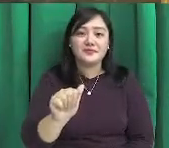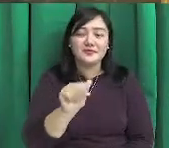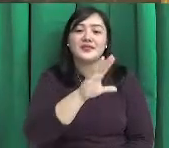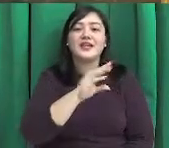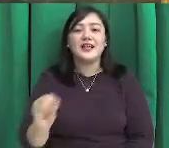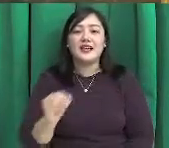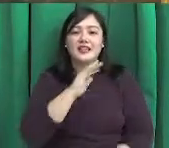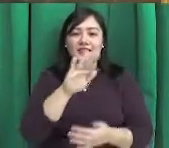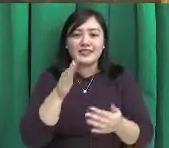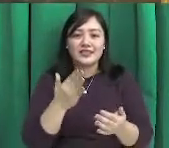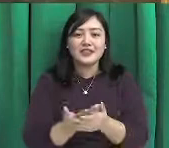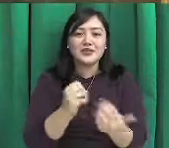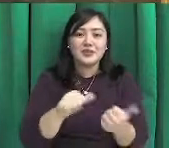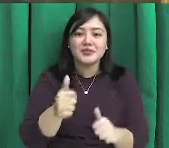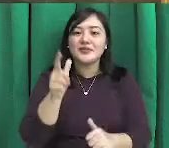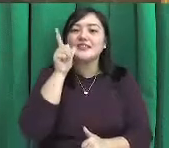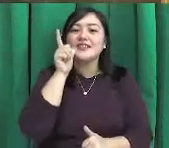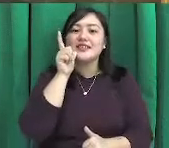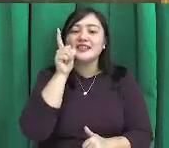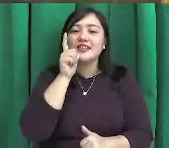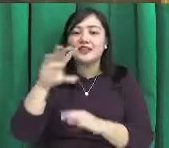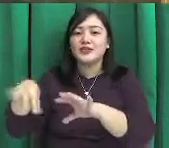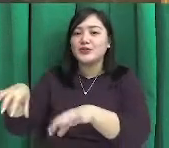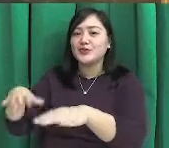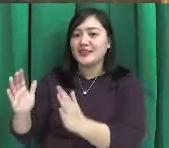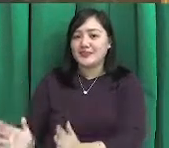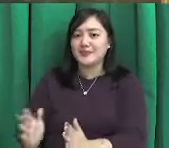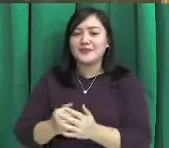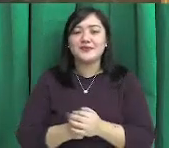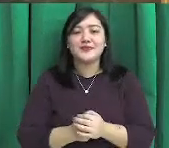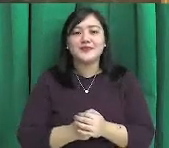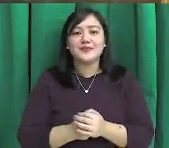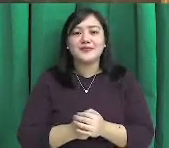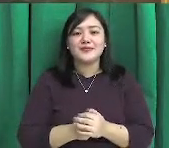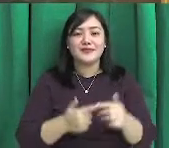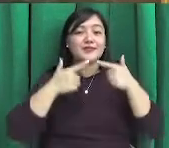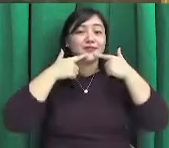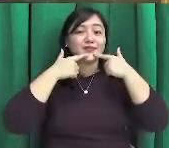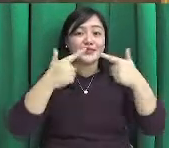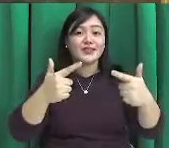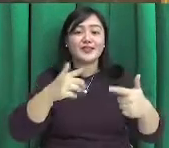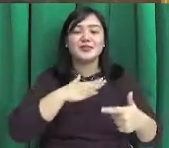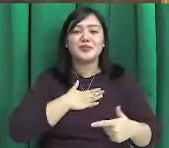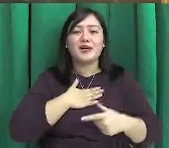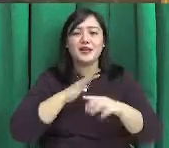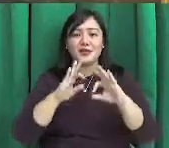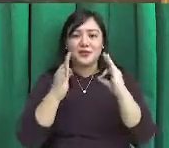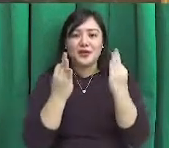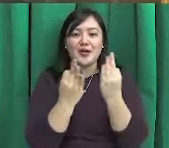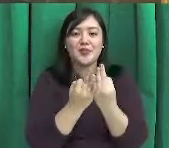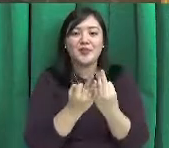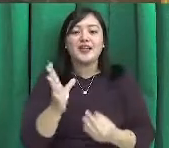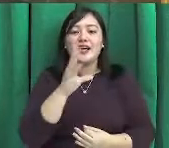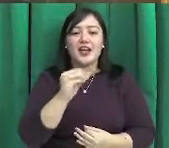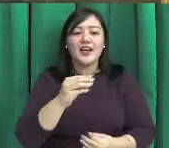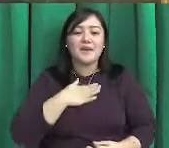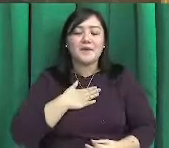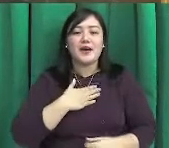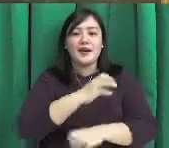sa loob. Sa aking pamilya, magandang Amen. Tanghali po sa inyo at sa aking mga kasama sa